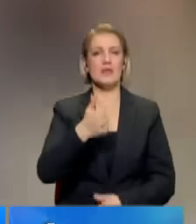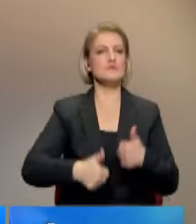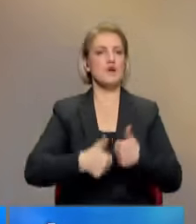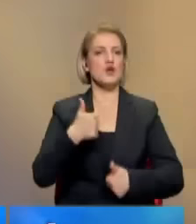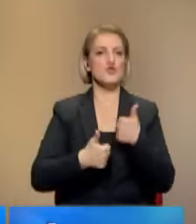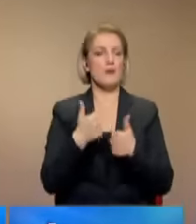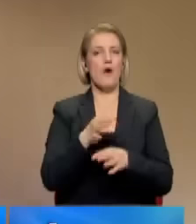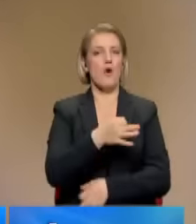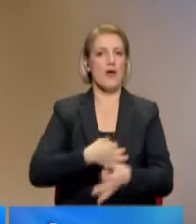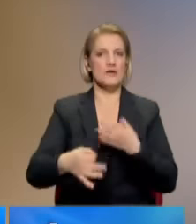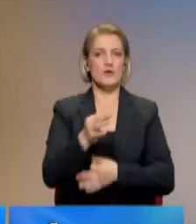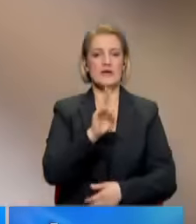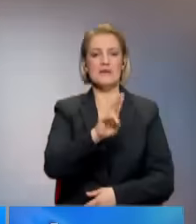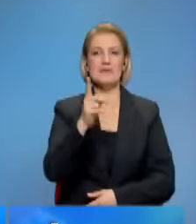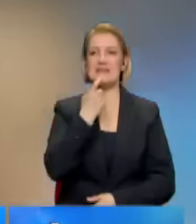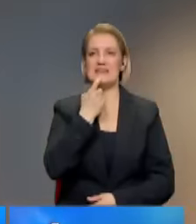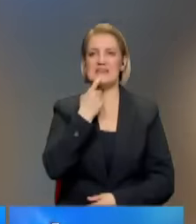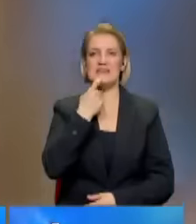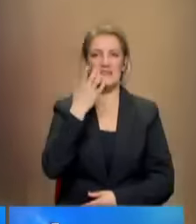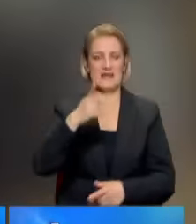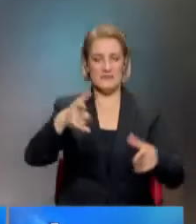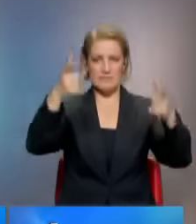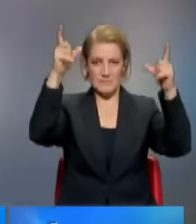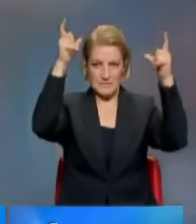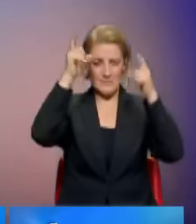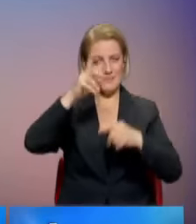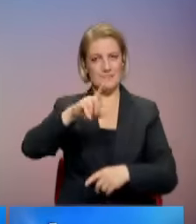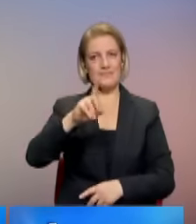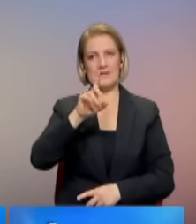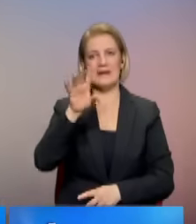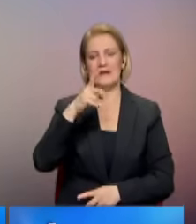yarıştığı organizasyonda 21 yaşındaki Tevik tacını taktı.